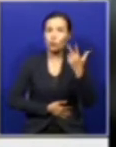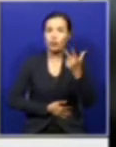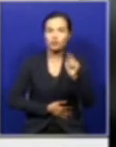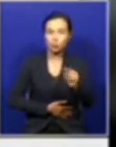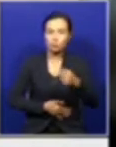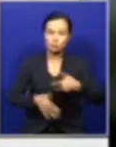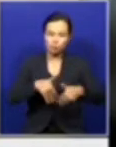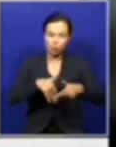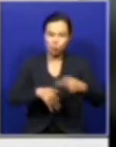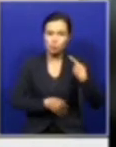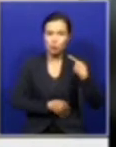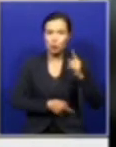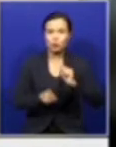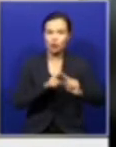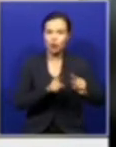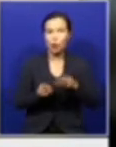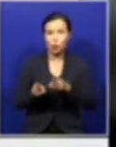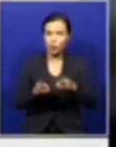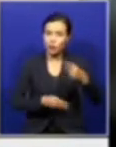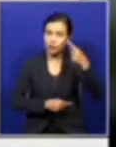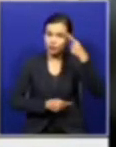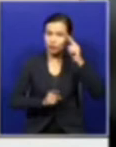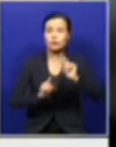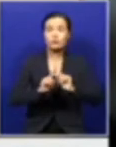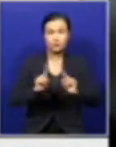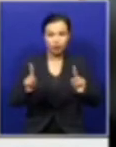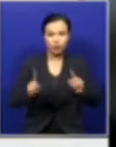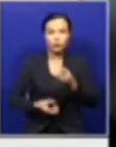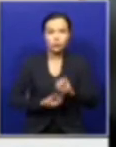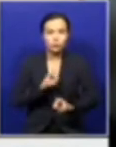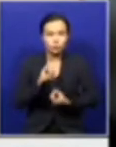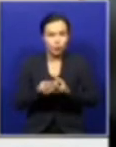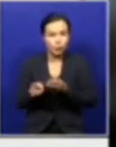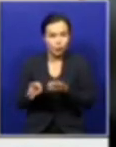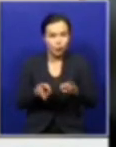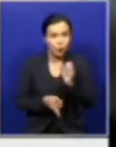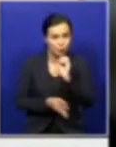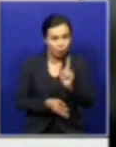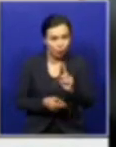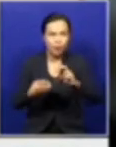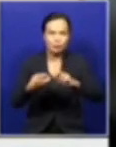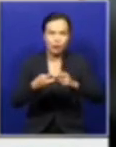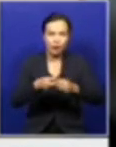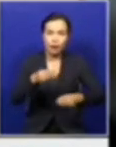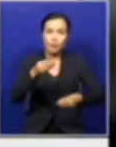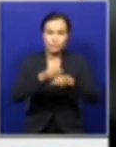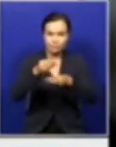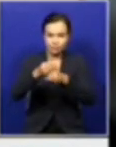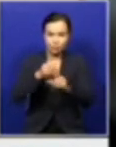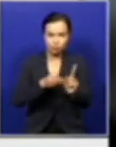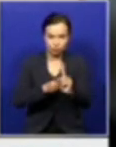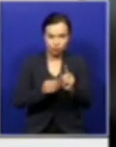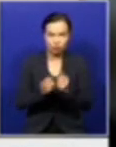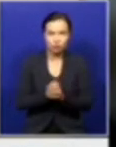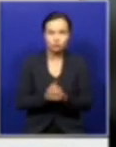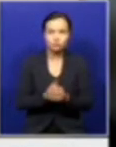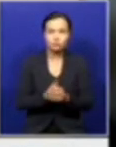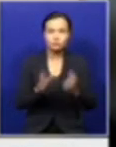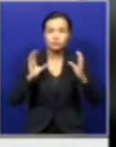ผมมีมุมมองที่แตกต่างนะครับเพื่อสะท้อนให้เห็นว่ามีปัญหาเพิ่มเติมนะครับในการที่รัฐบาล